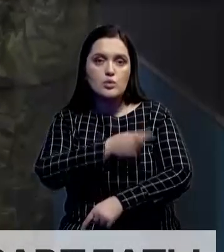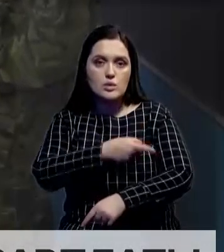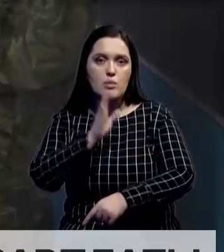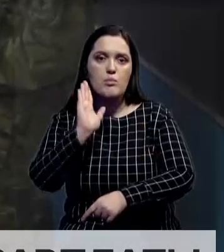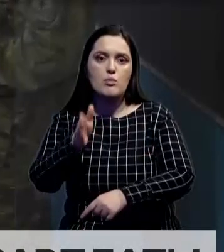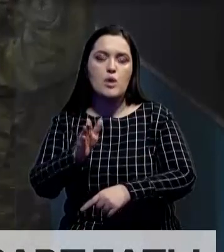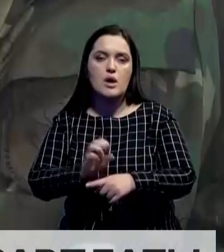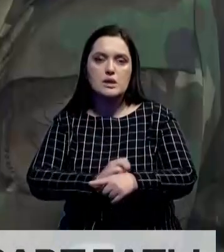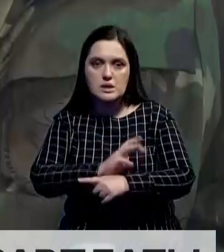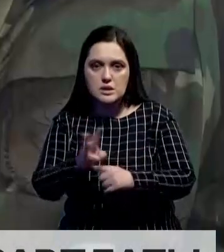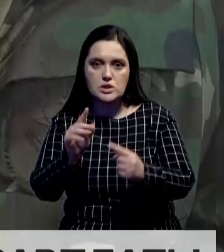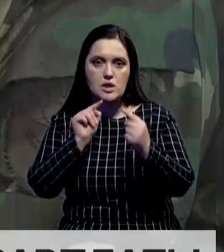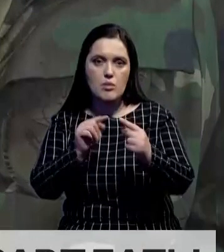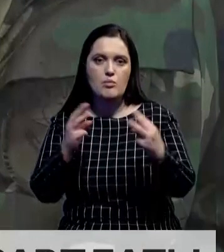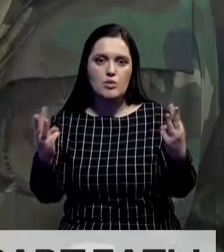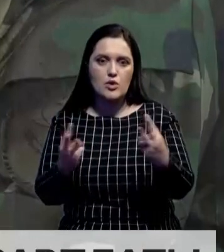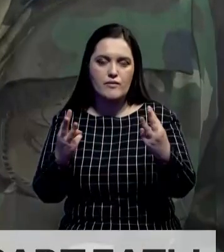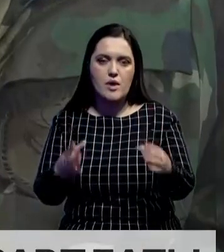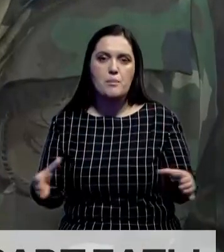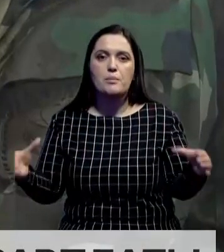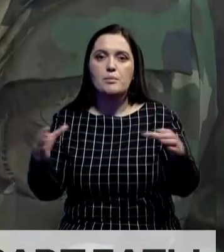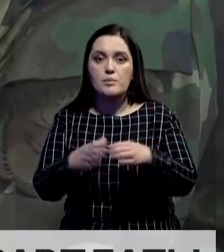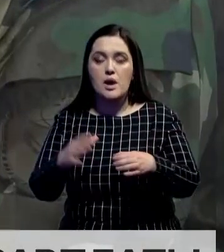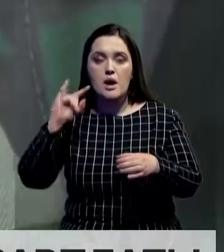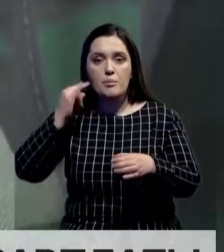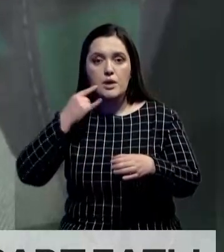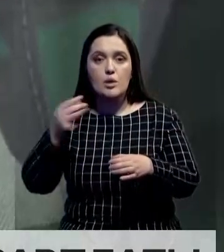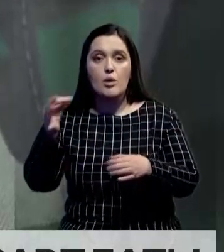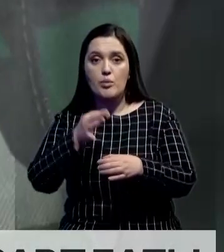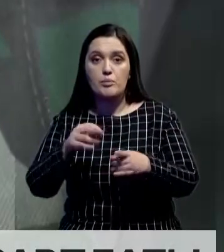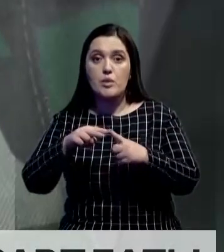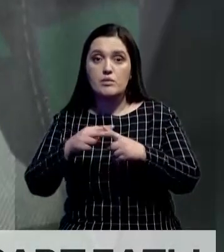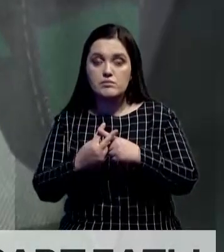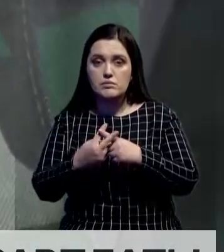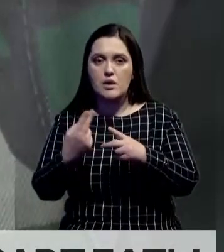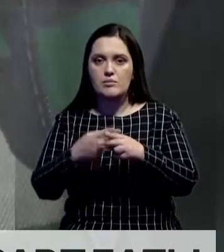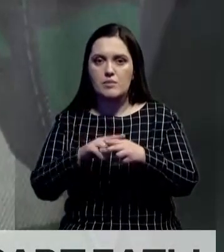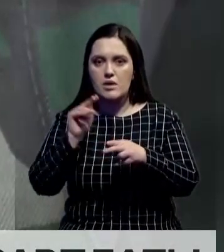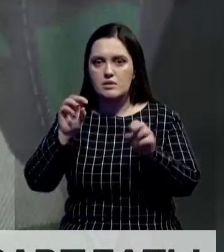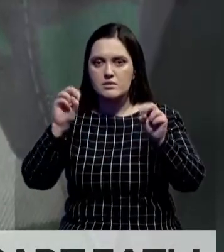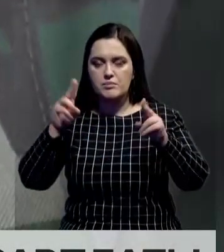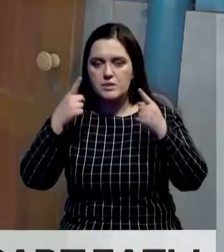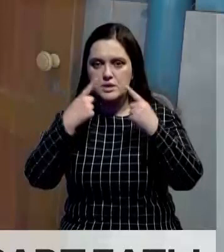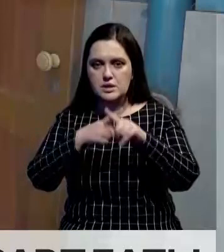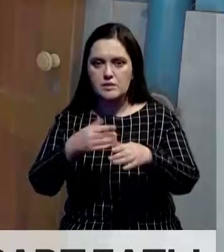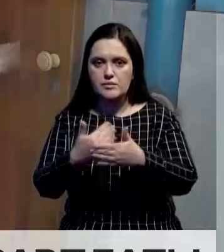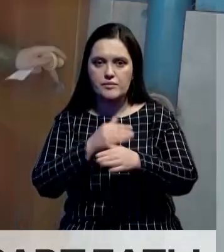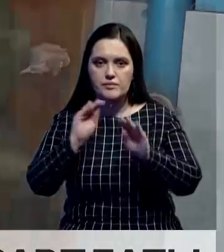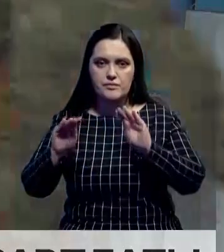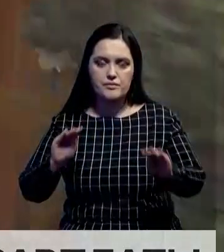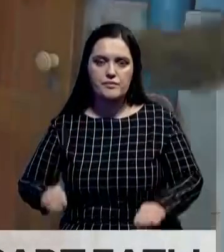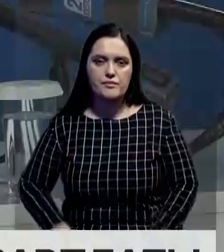года государство усилит и материальное оснащение противопожарных подразделений. В Павлодарской области уже частично обновили